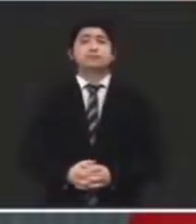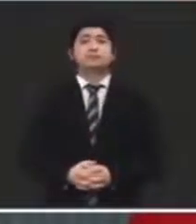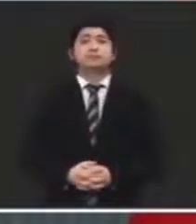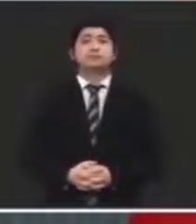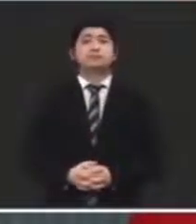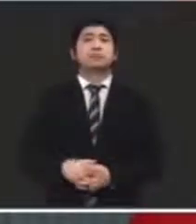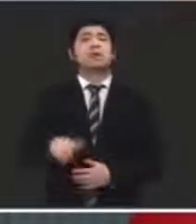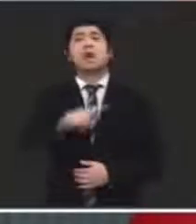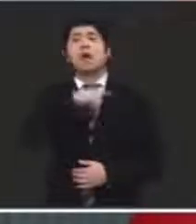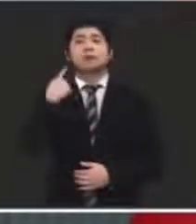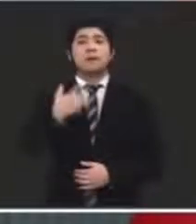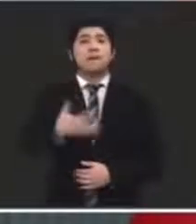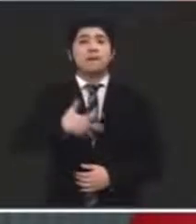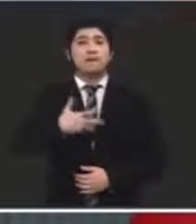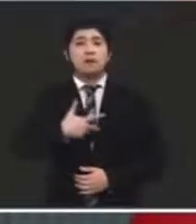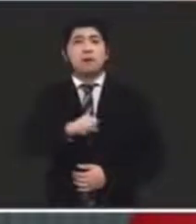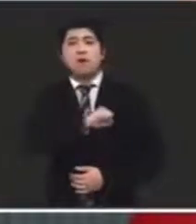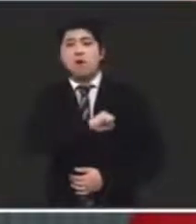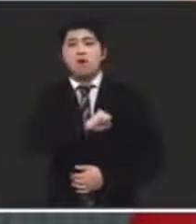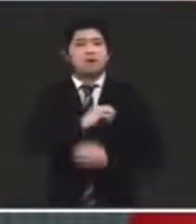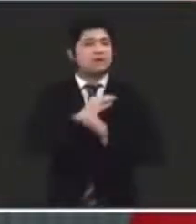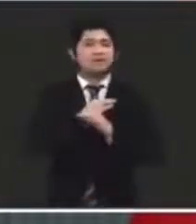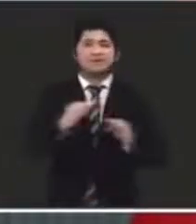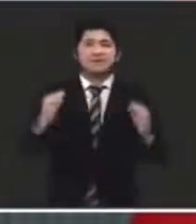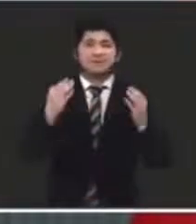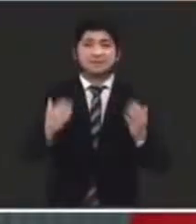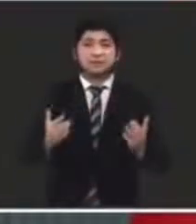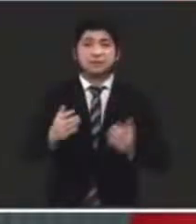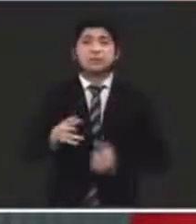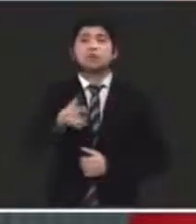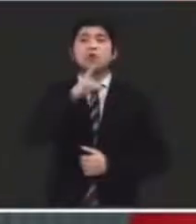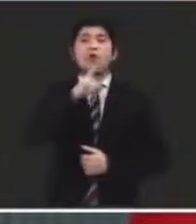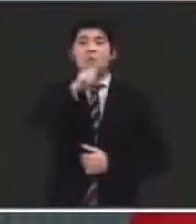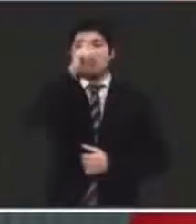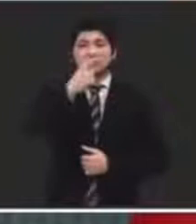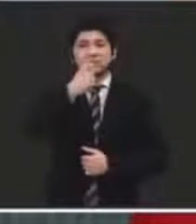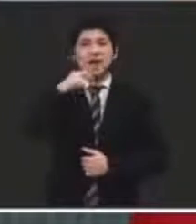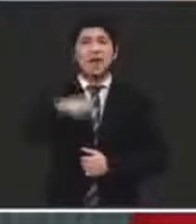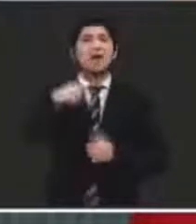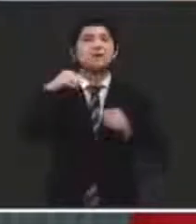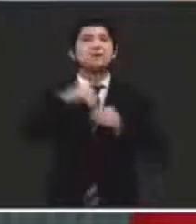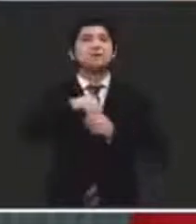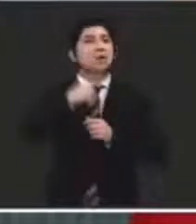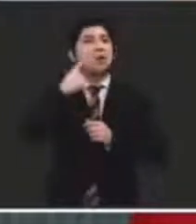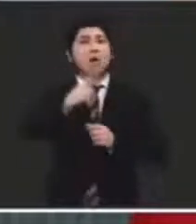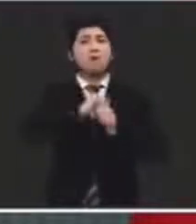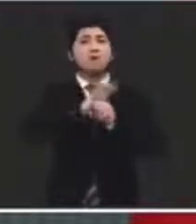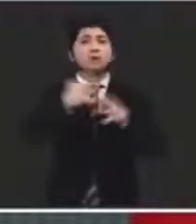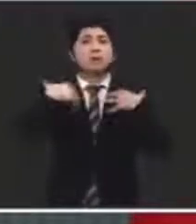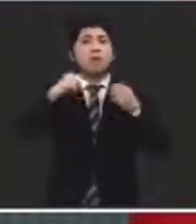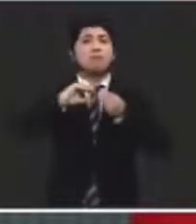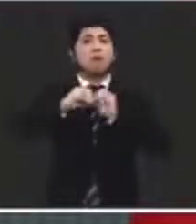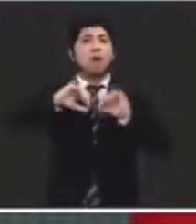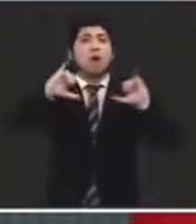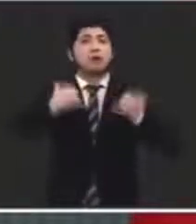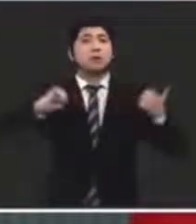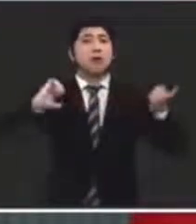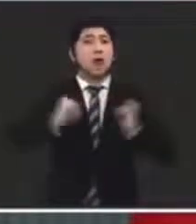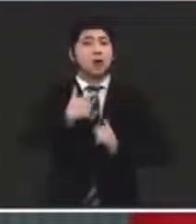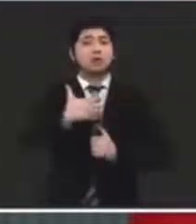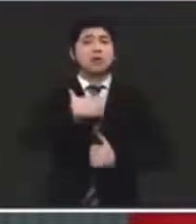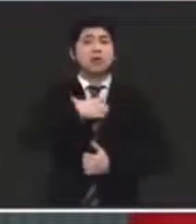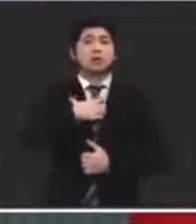asla paniğe ve korkuya kapılmadan sol Asrın en büyük sağlık kriziyle ve mücadelede kendi Özgün